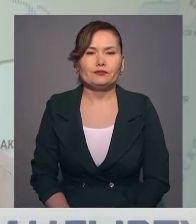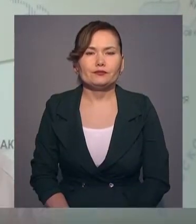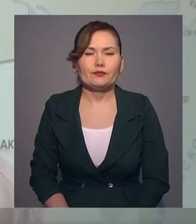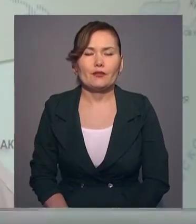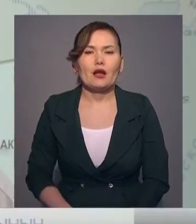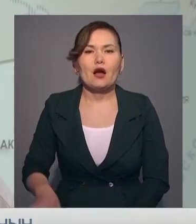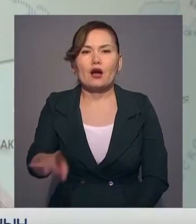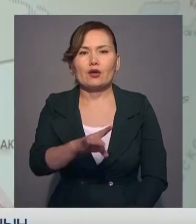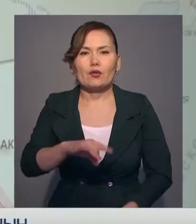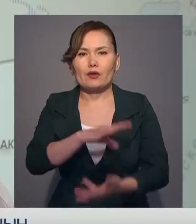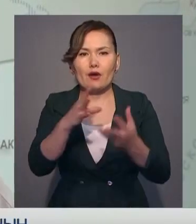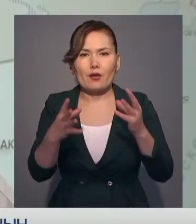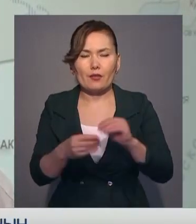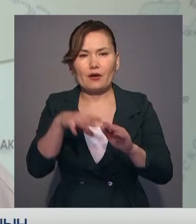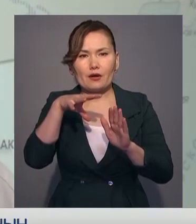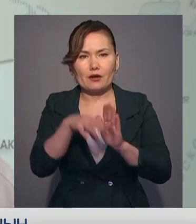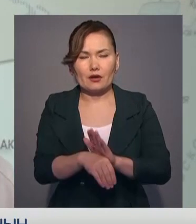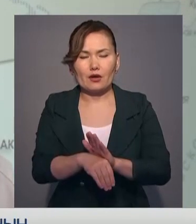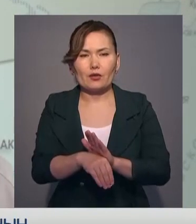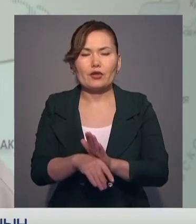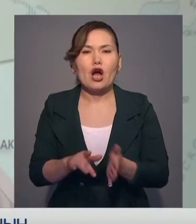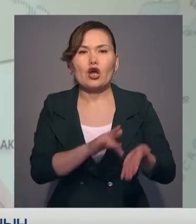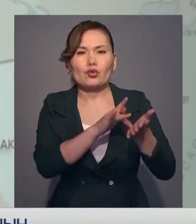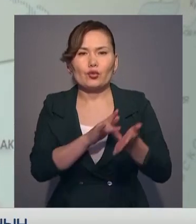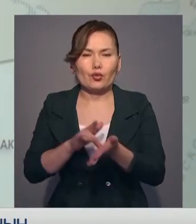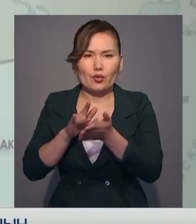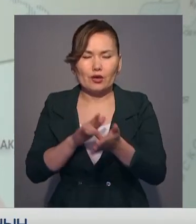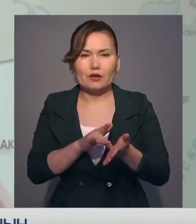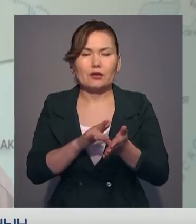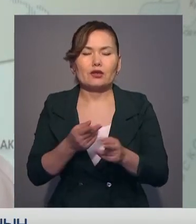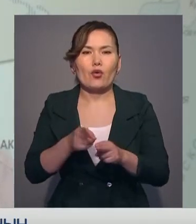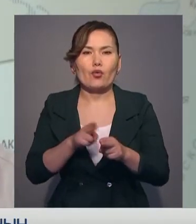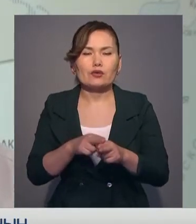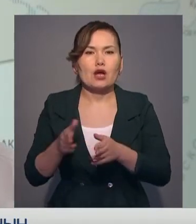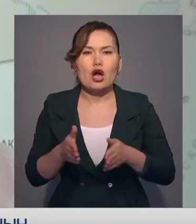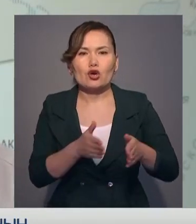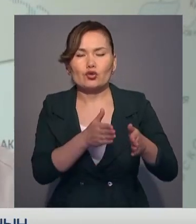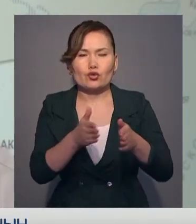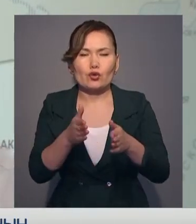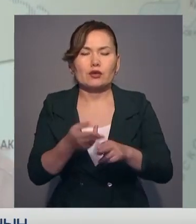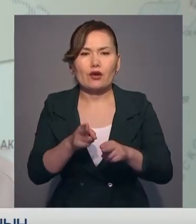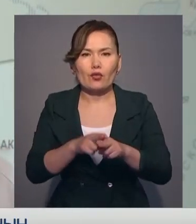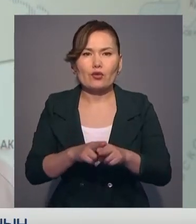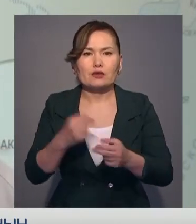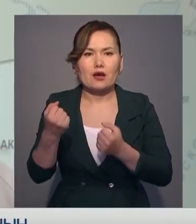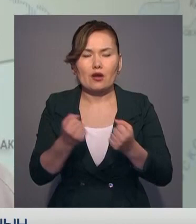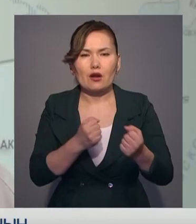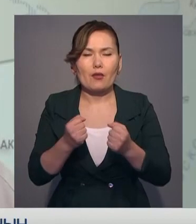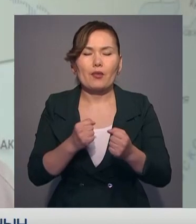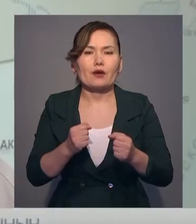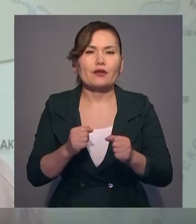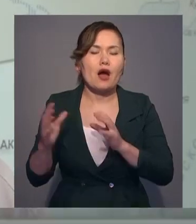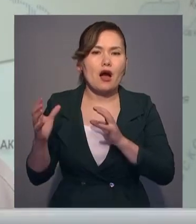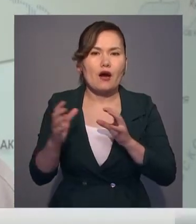Республикамызда жалпы барлық жерлерде туристік маршруттар ашылып жатыр. Одан басқа да жақсы жолдар салғаннан